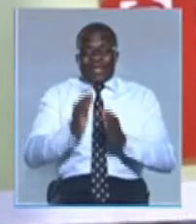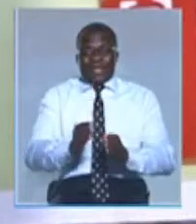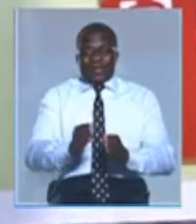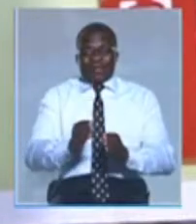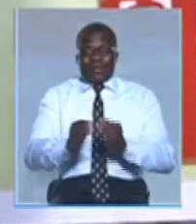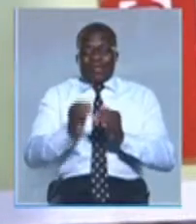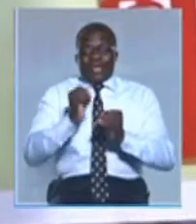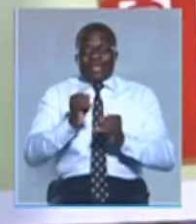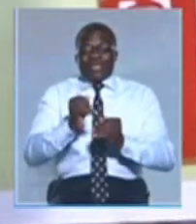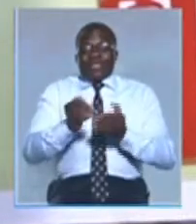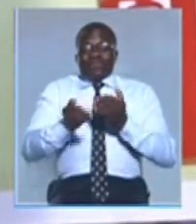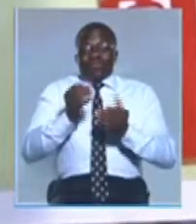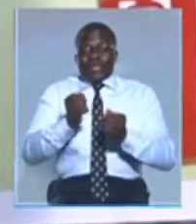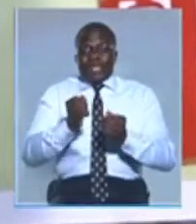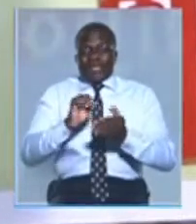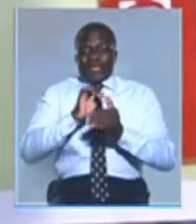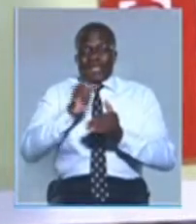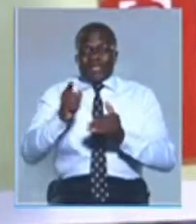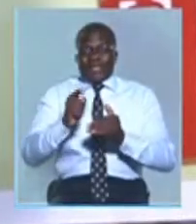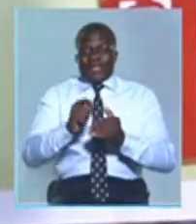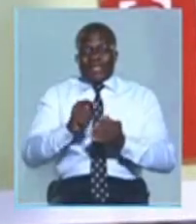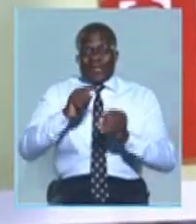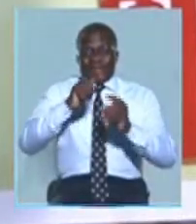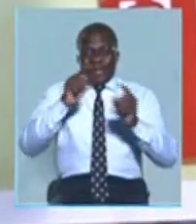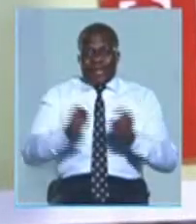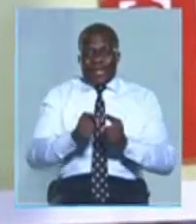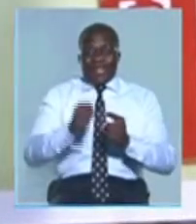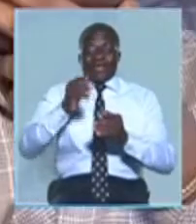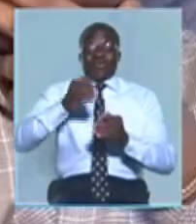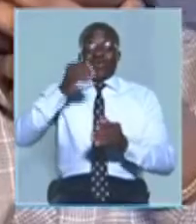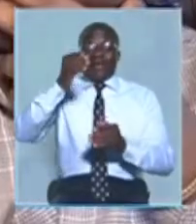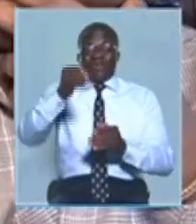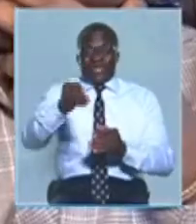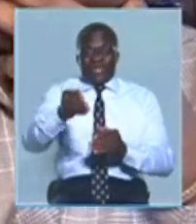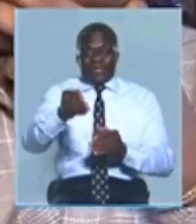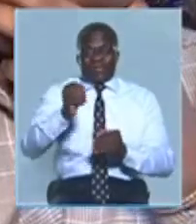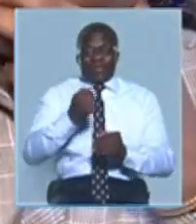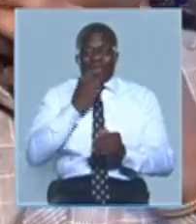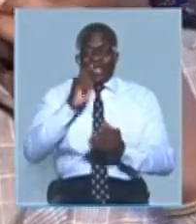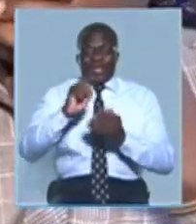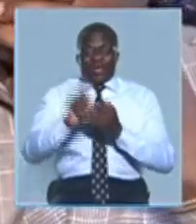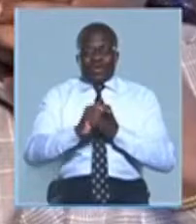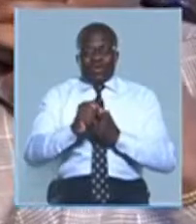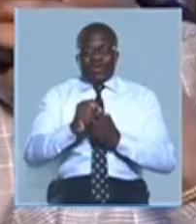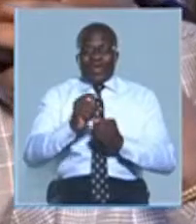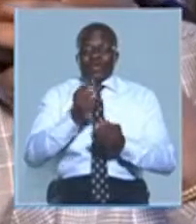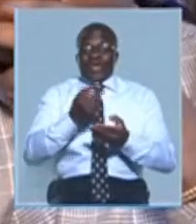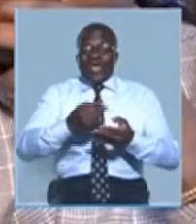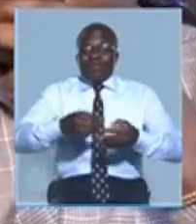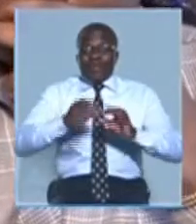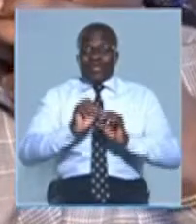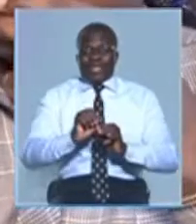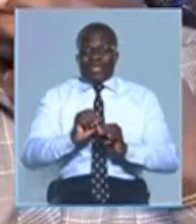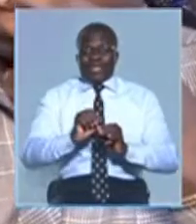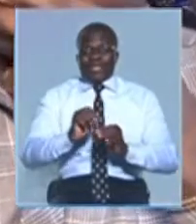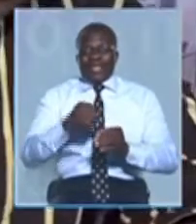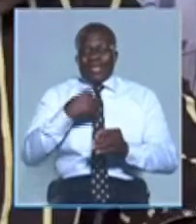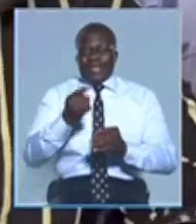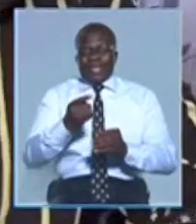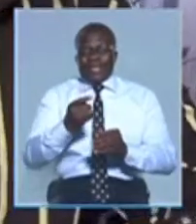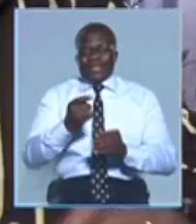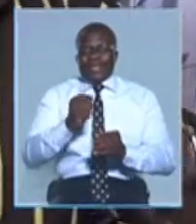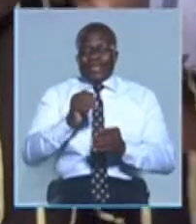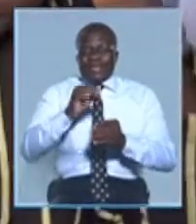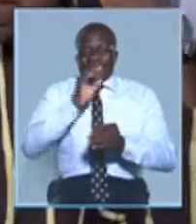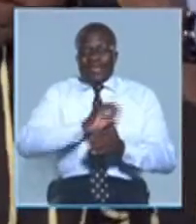si éventuellement c'était encadré pour l'avenir. Des recommandations pertinentes qui dénotent de